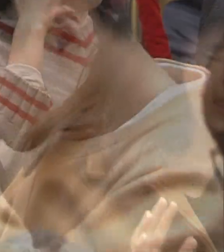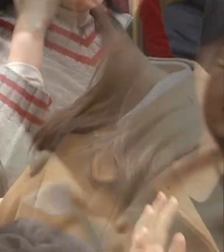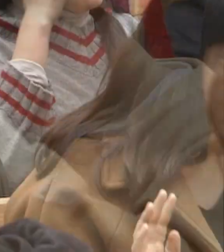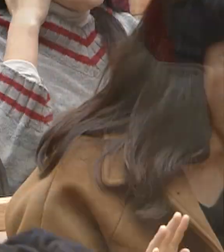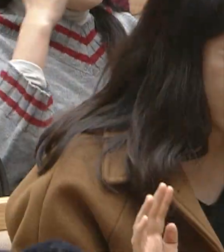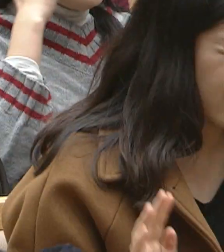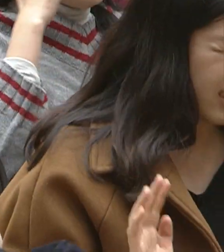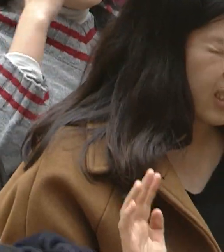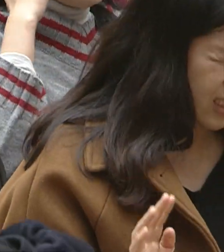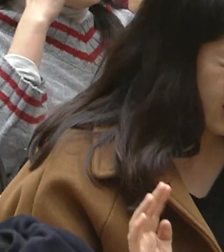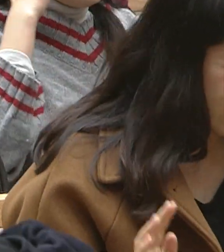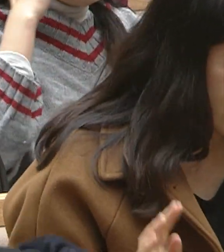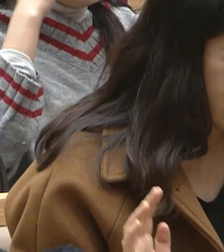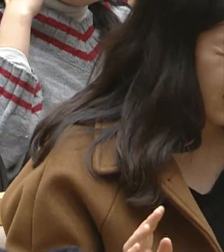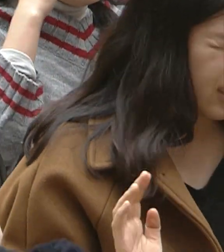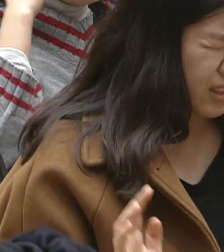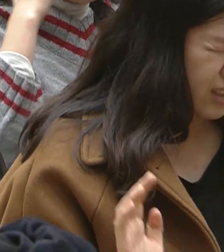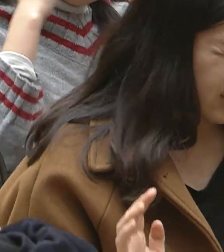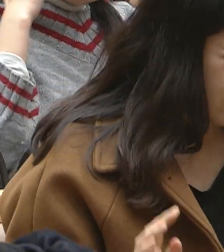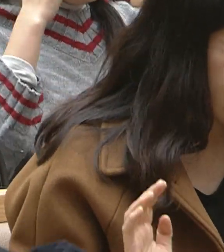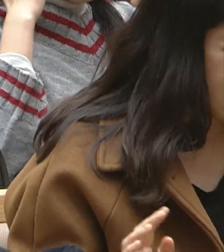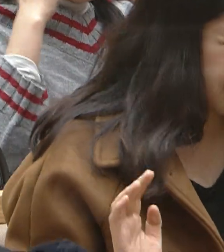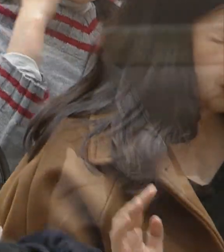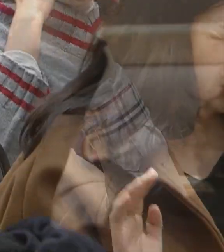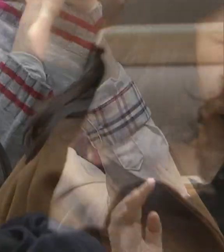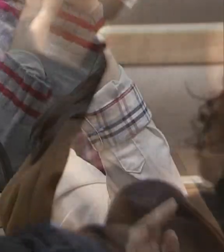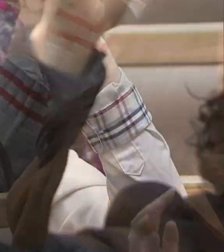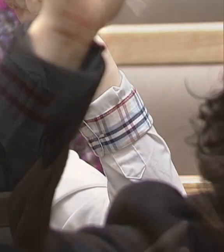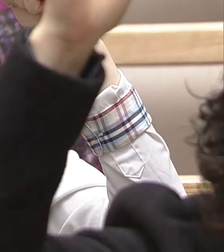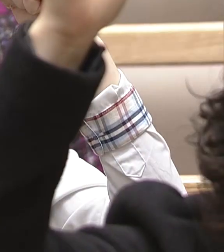주님의 말씀을 인정하지 못해 순종하지 못해